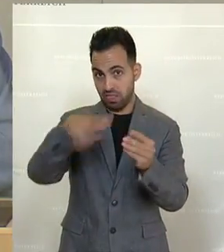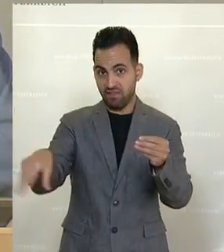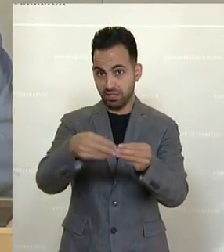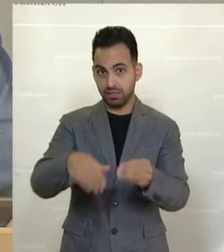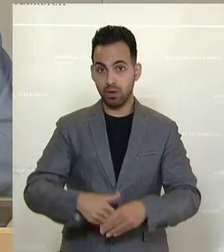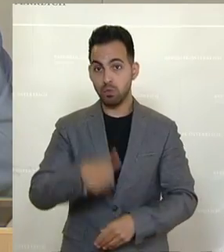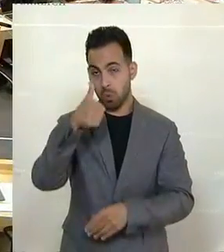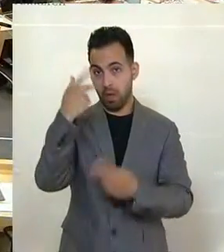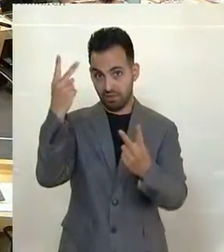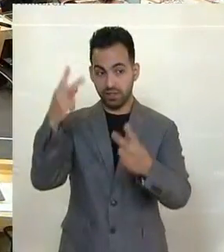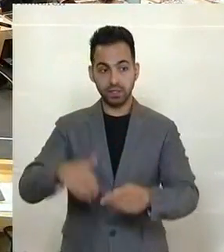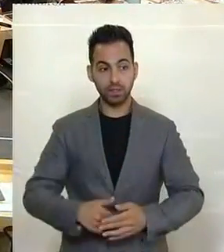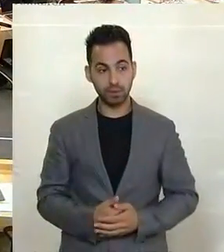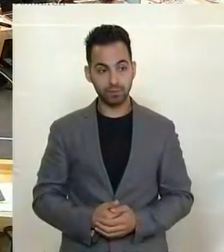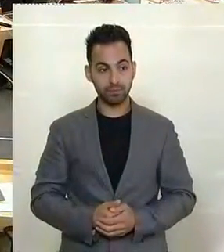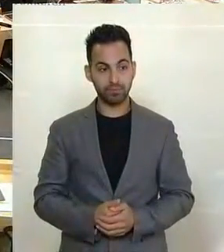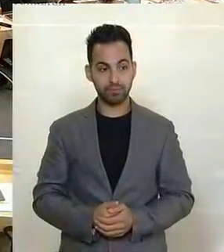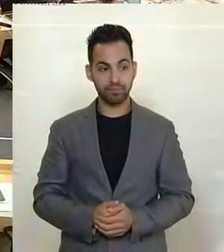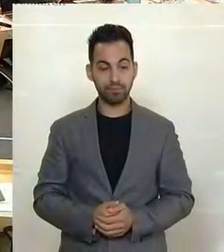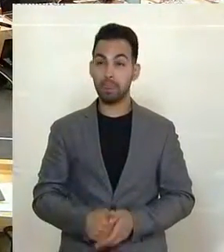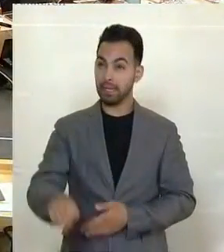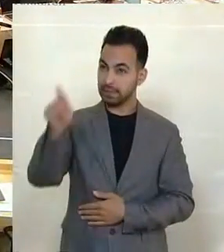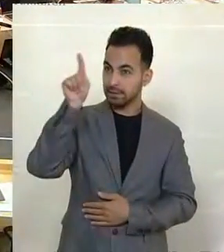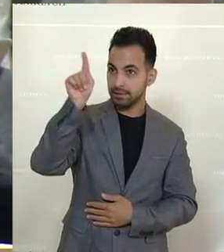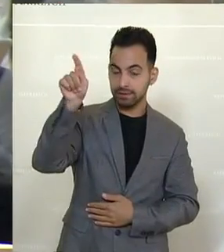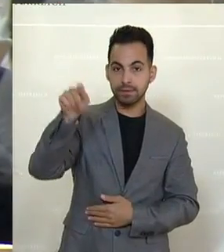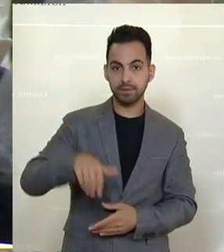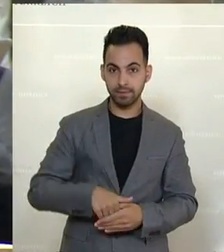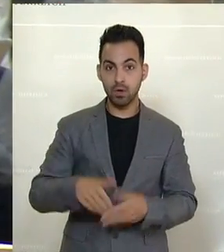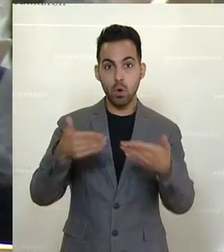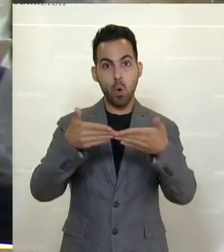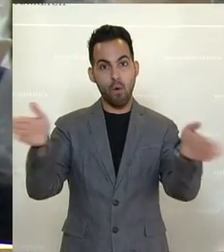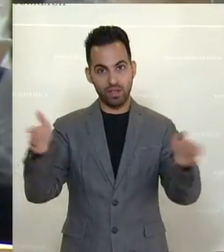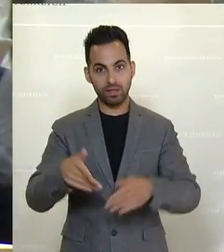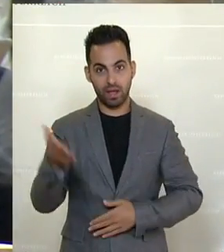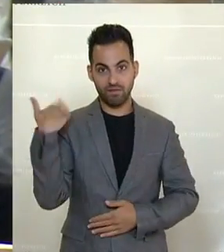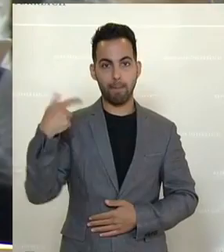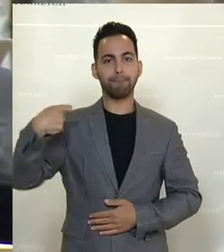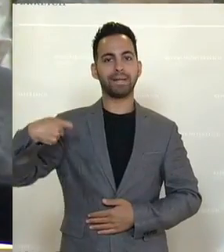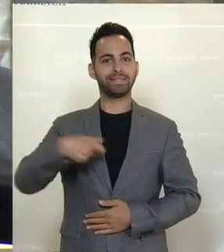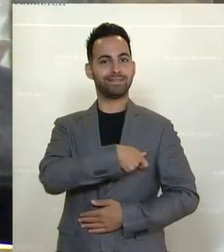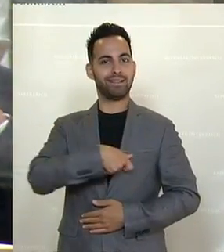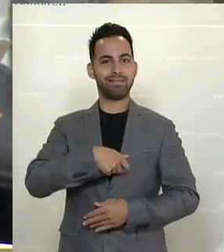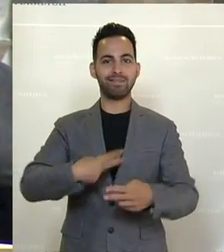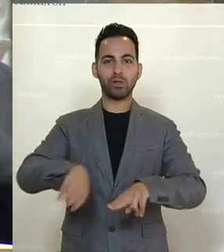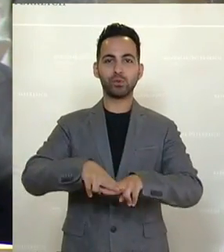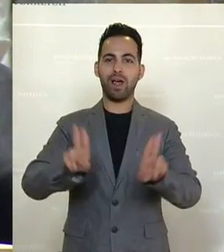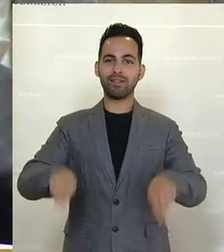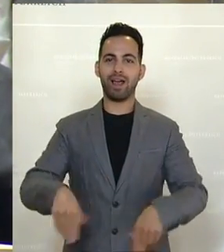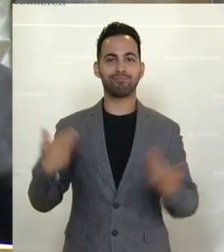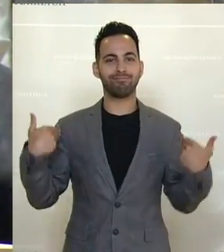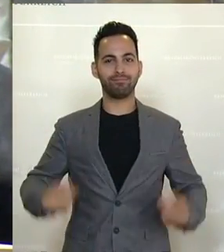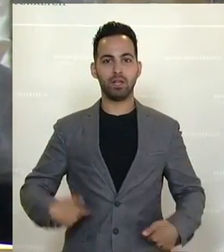Noch etwas ist wichtig. Sie haben in der Öffentlichkeit als Präsident des Nationalrats